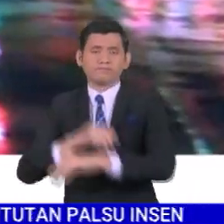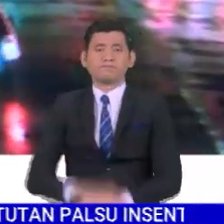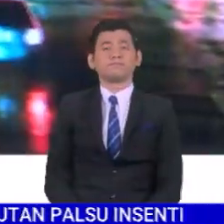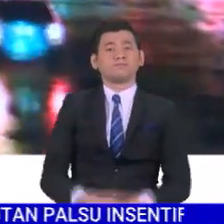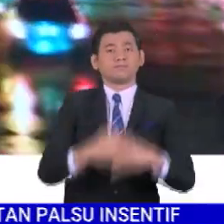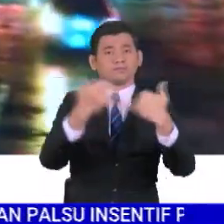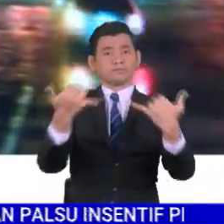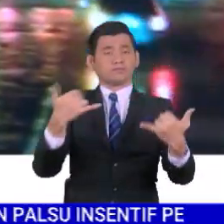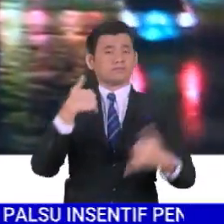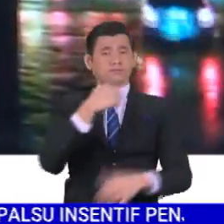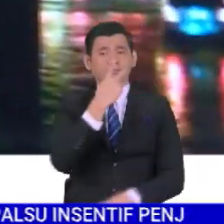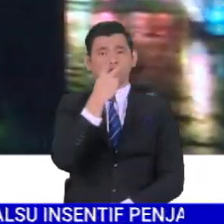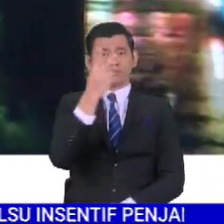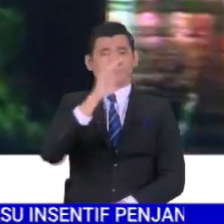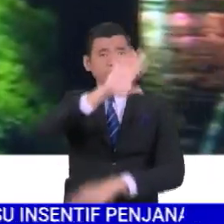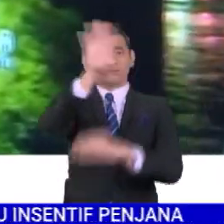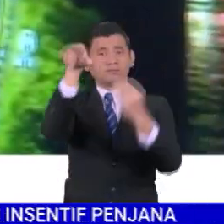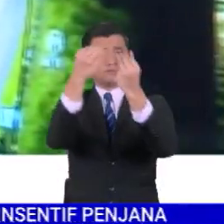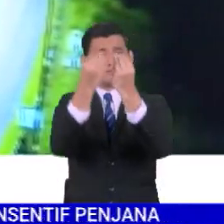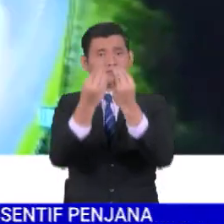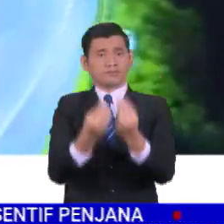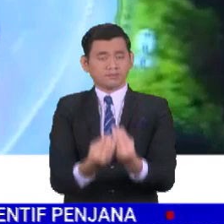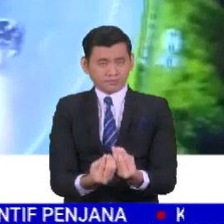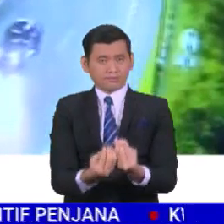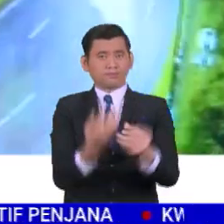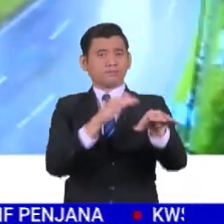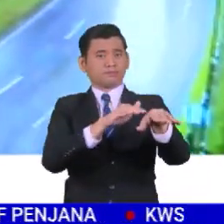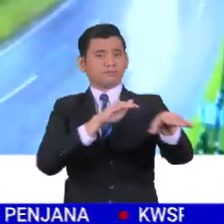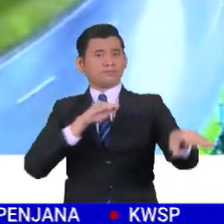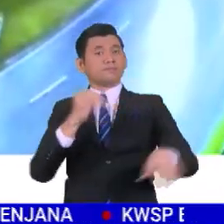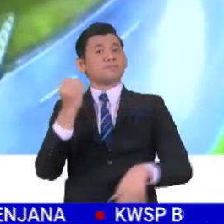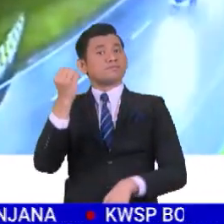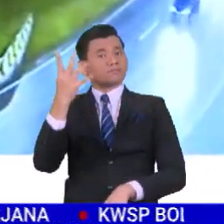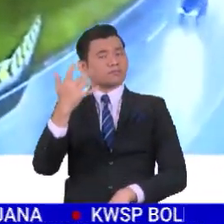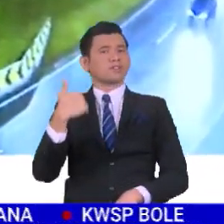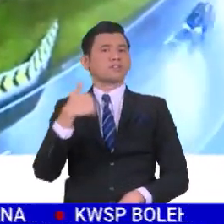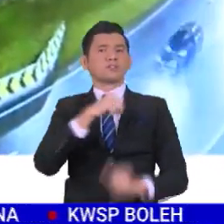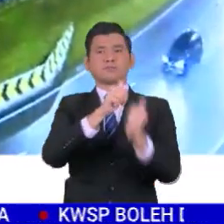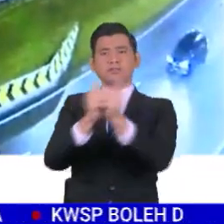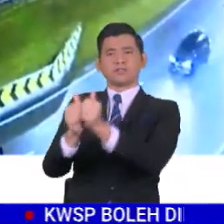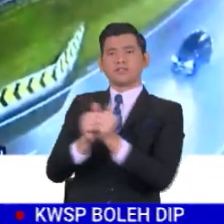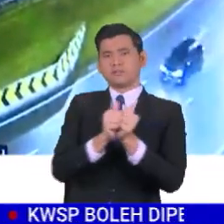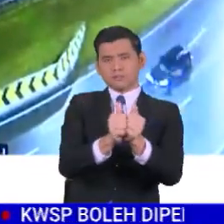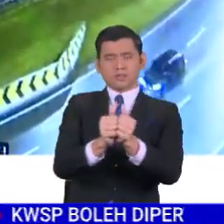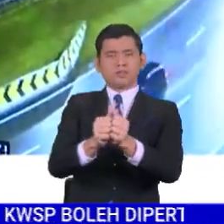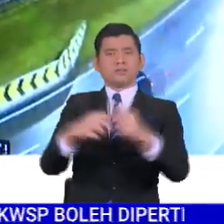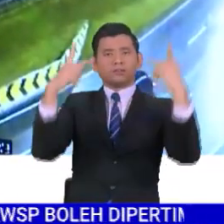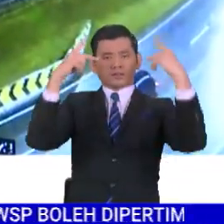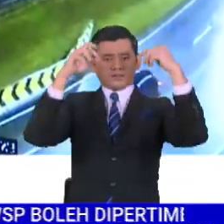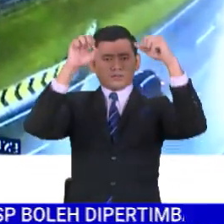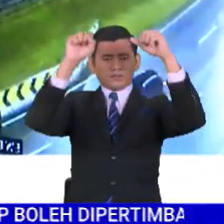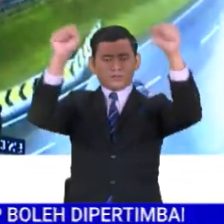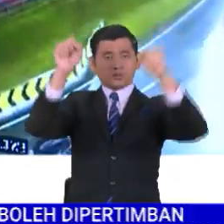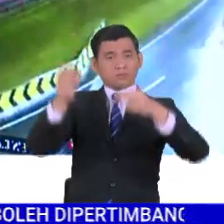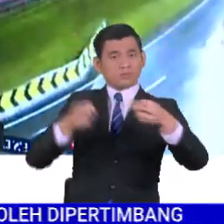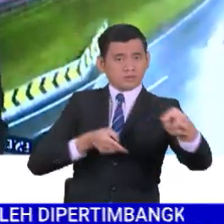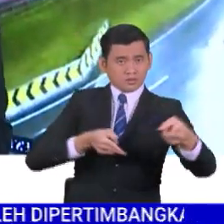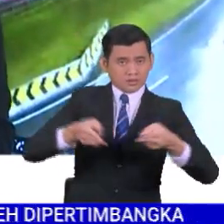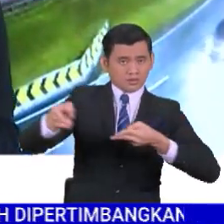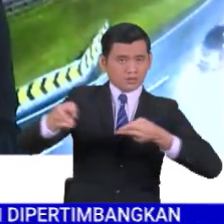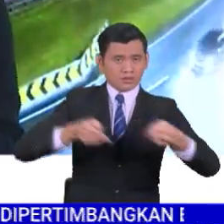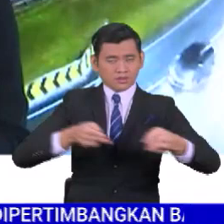Lebuh Raya Malaysia bersama saya waktu ini iaitu penolong pengarah kanan Pusat Pengurusan Trafik LLM Muhammad Ikram Azras